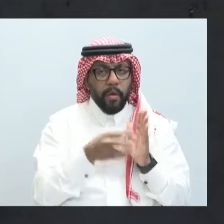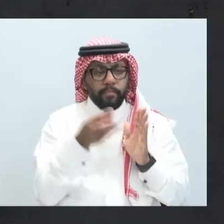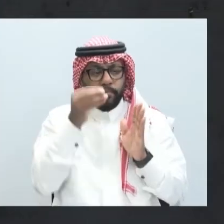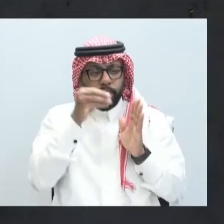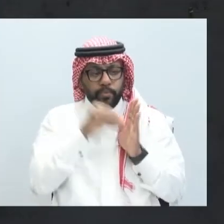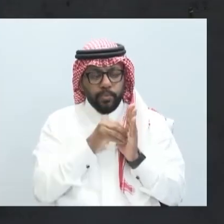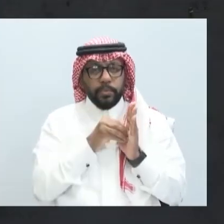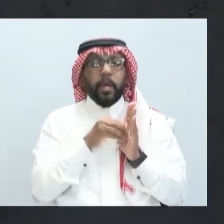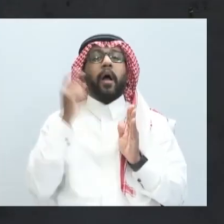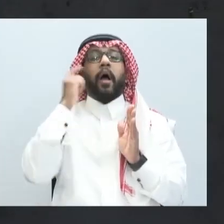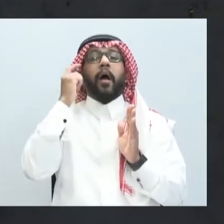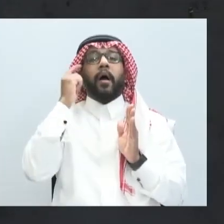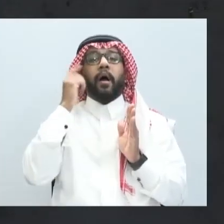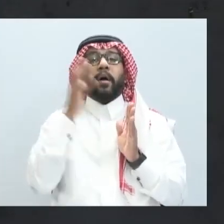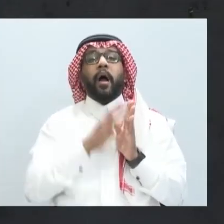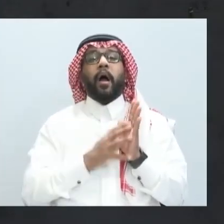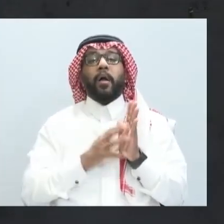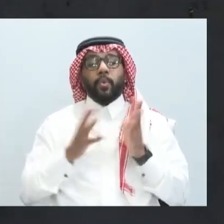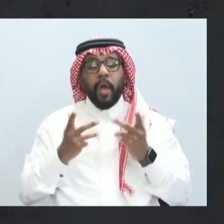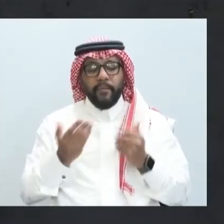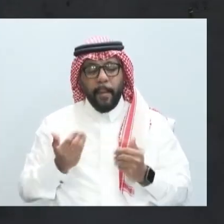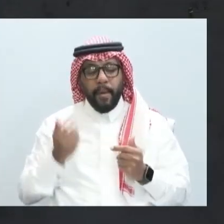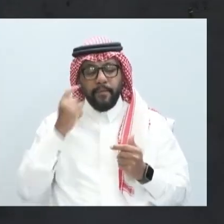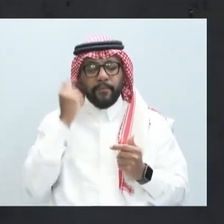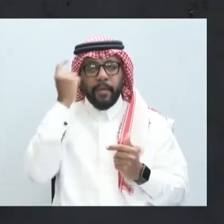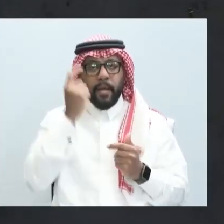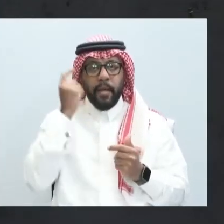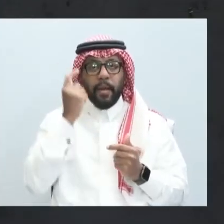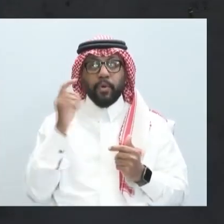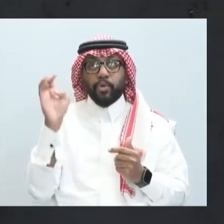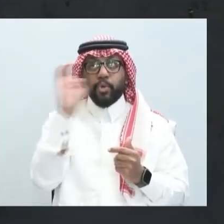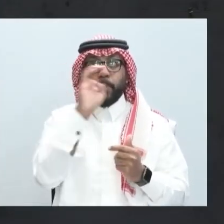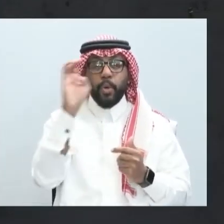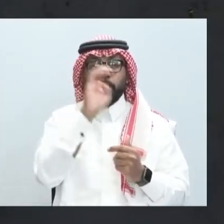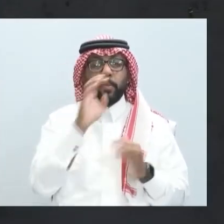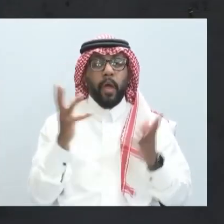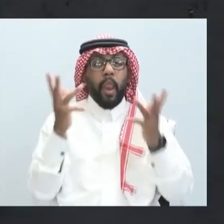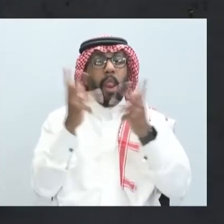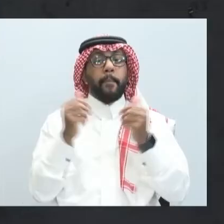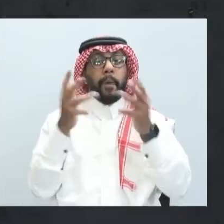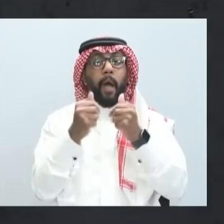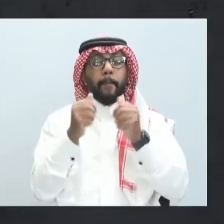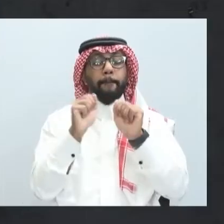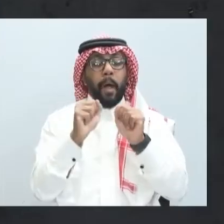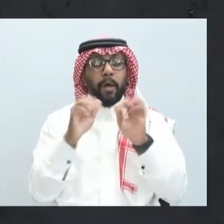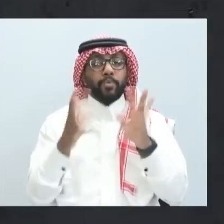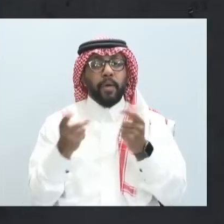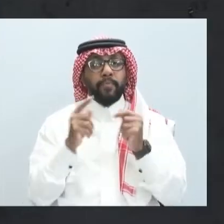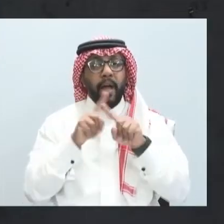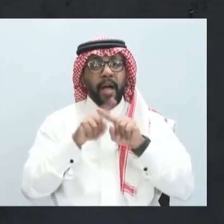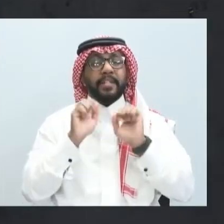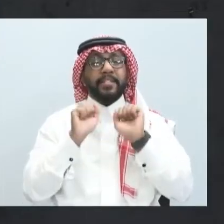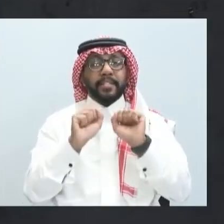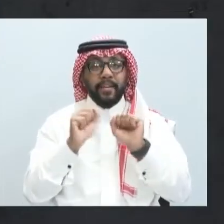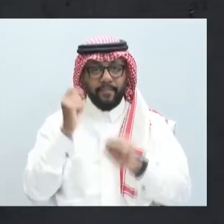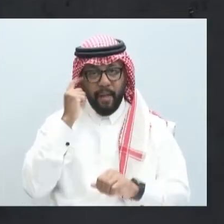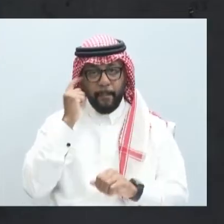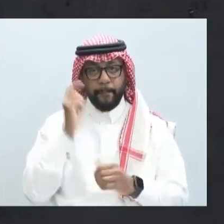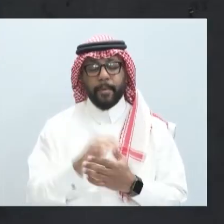كما بلغناكم اكتب جمله عدديه اذن ابناء بناتي هذه الخطوه الثانيه الخطوه